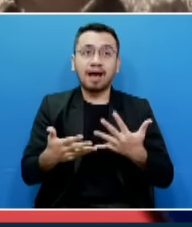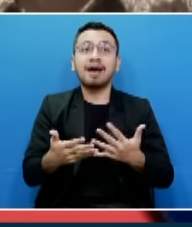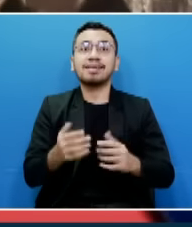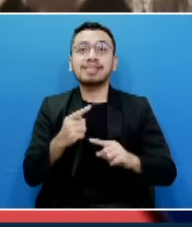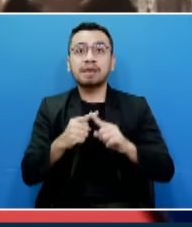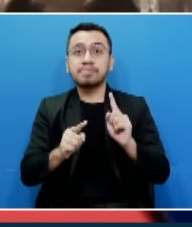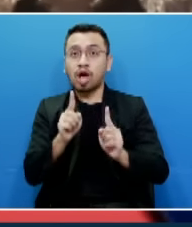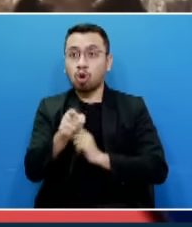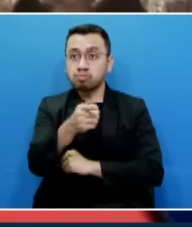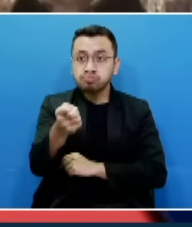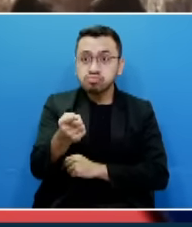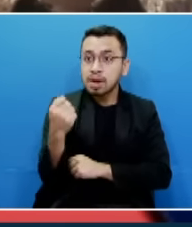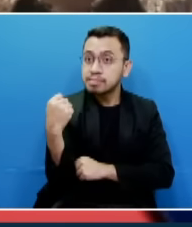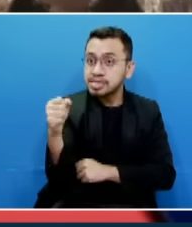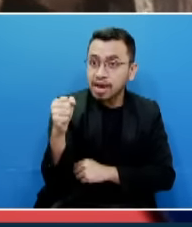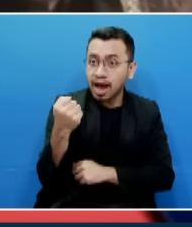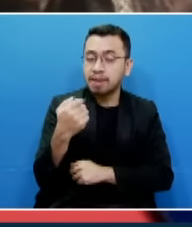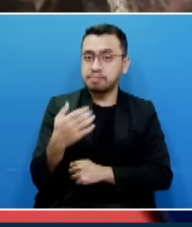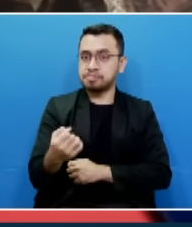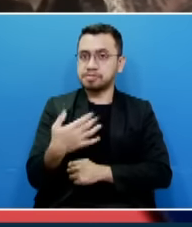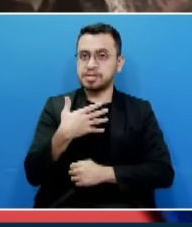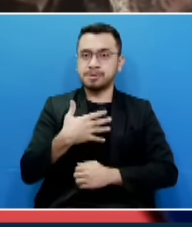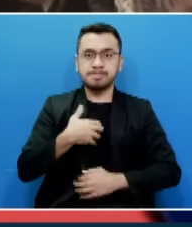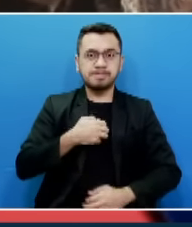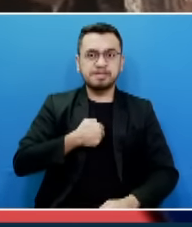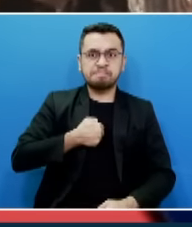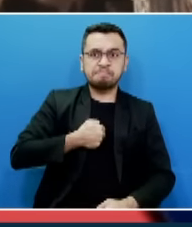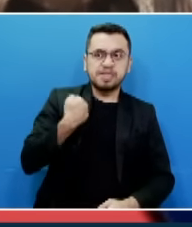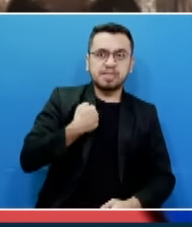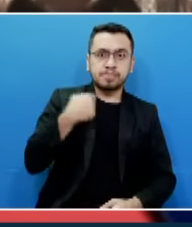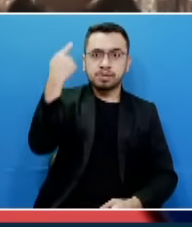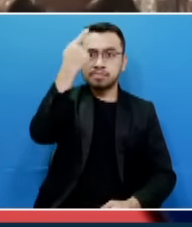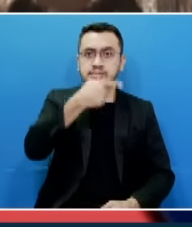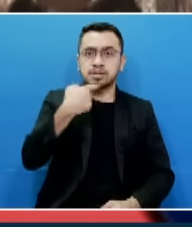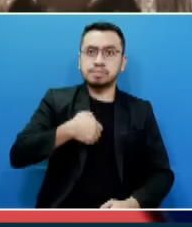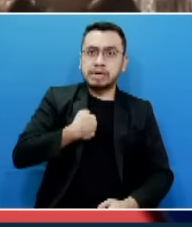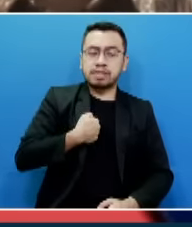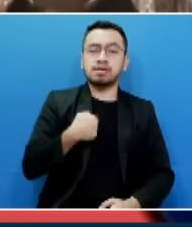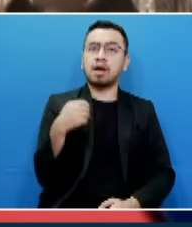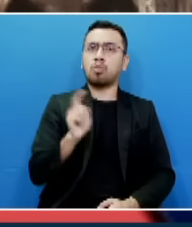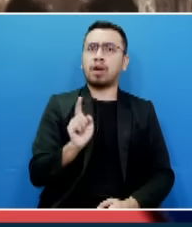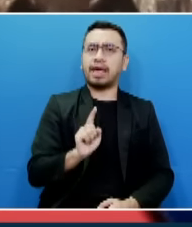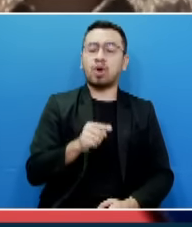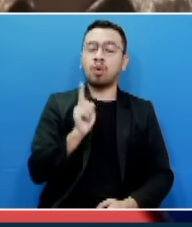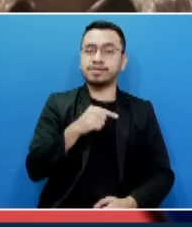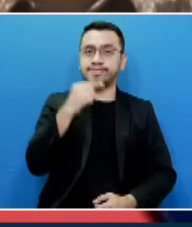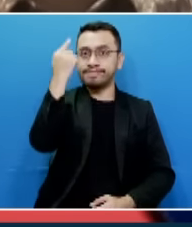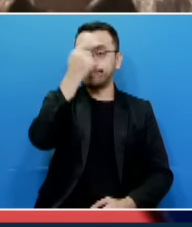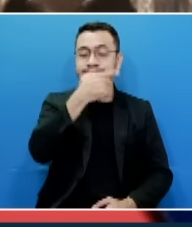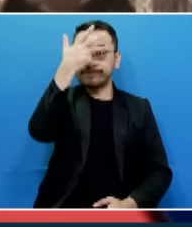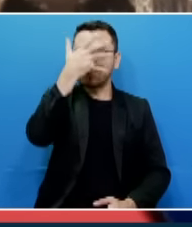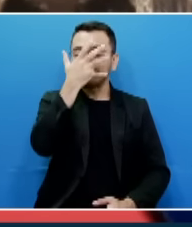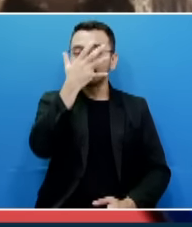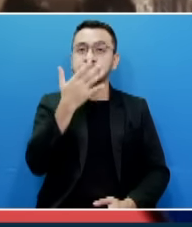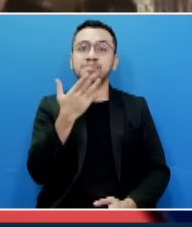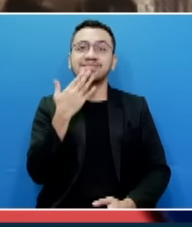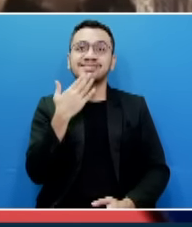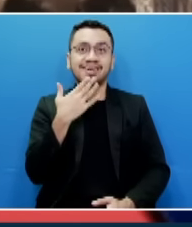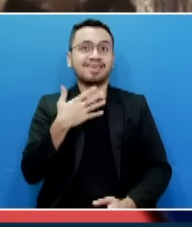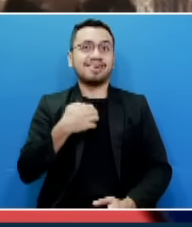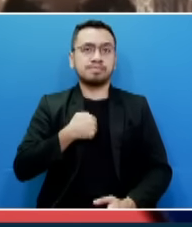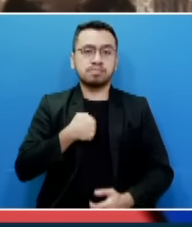w anda bukan politisi jadi orang jadi susah ya politisi itu bisa berpura-pura ya kan begitu ya kalau anak muda sekarang ya di mana yang